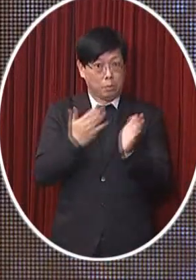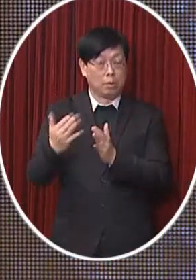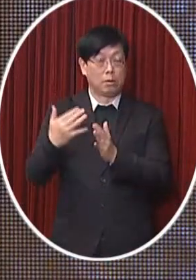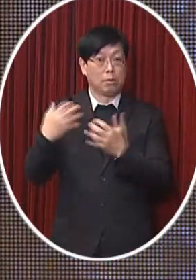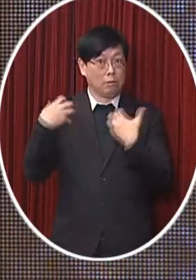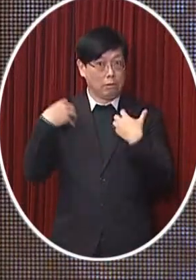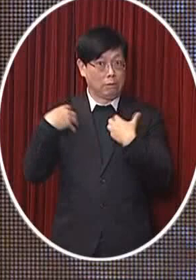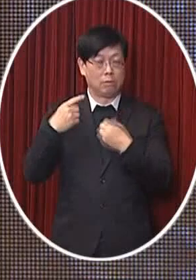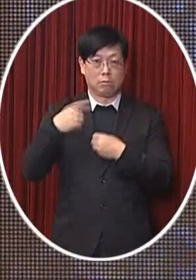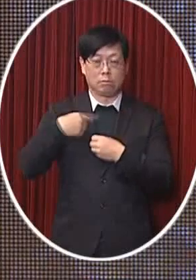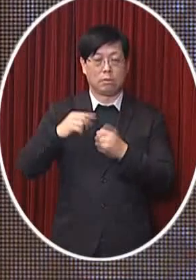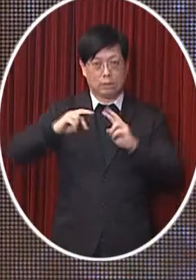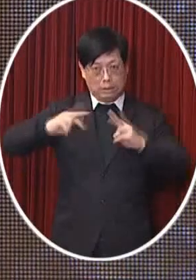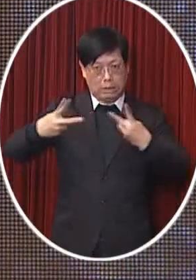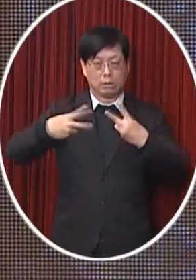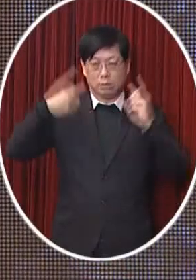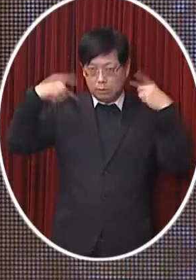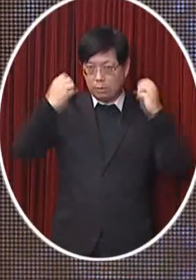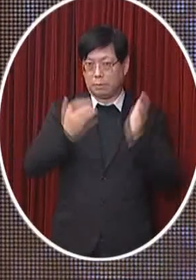队常备化。